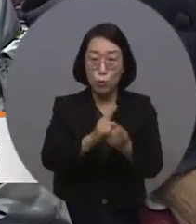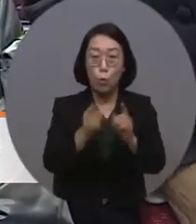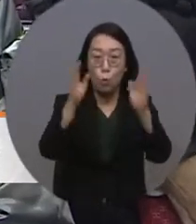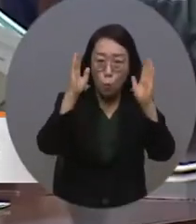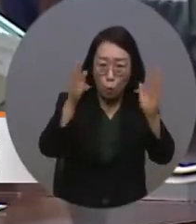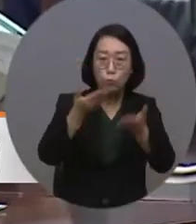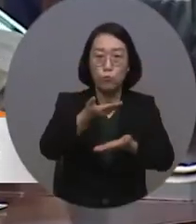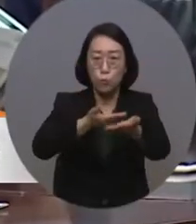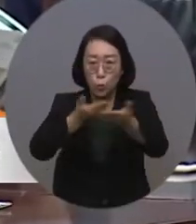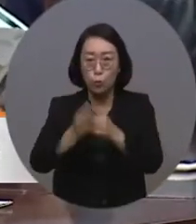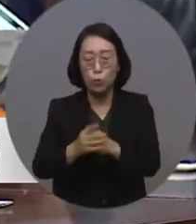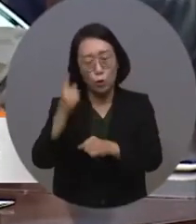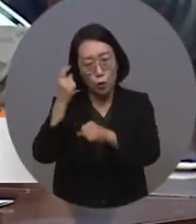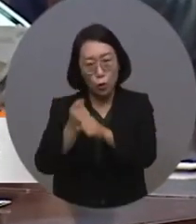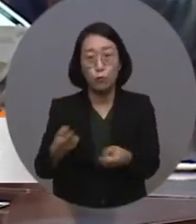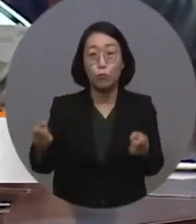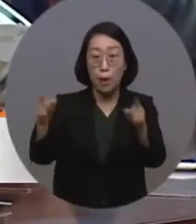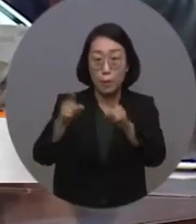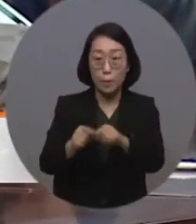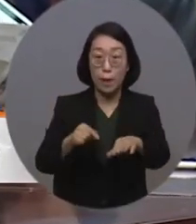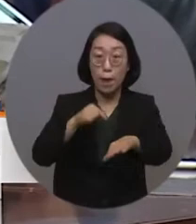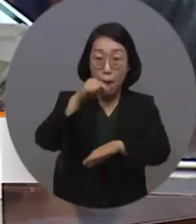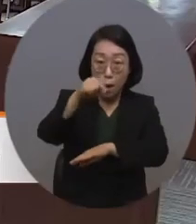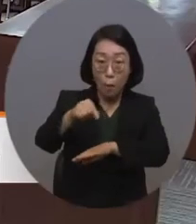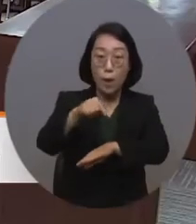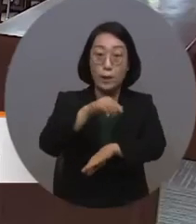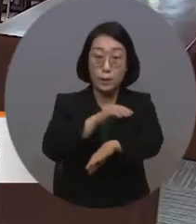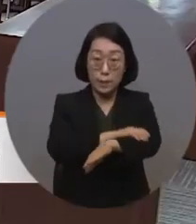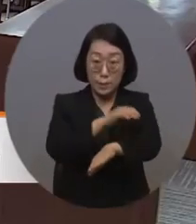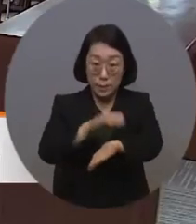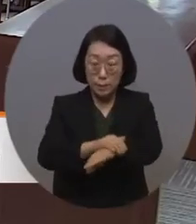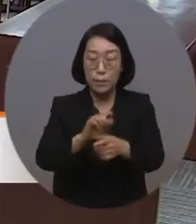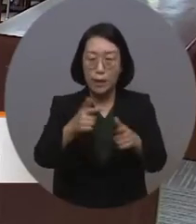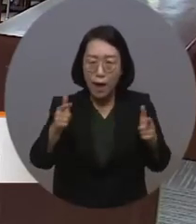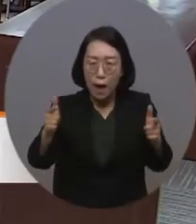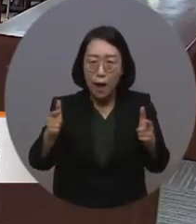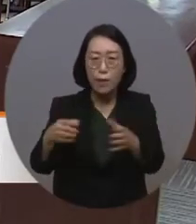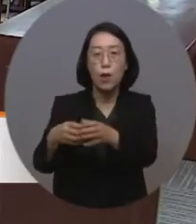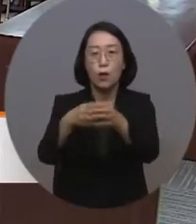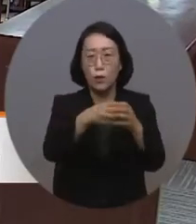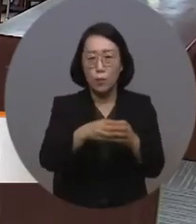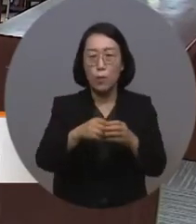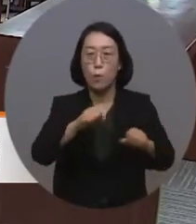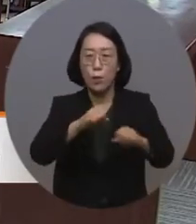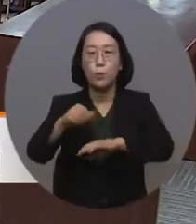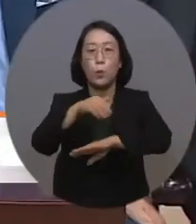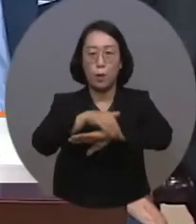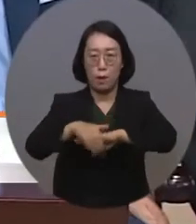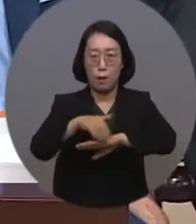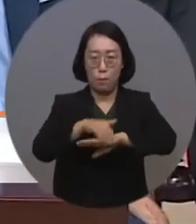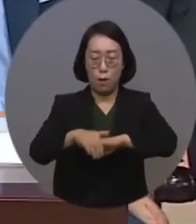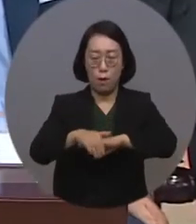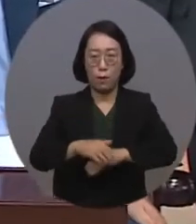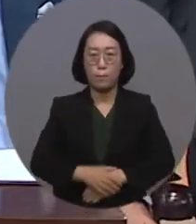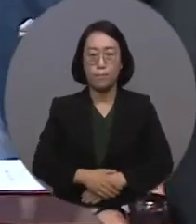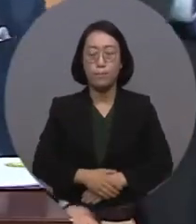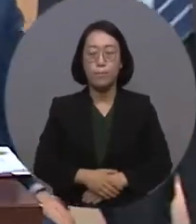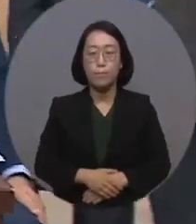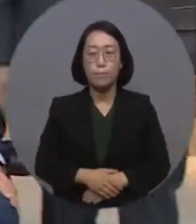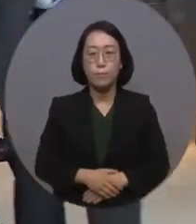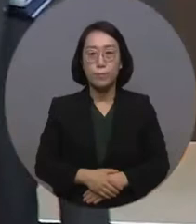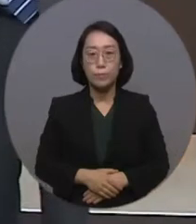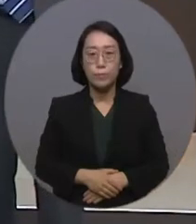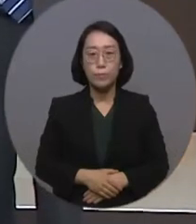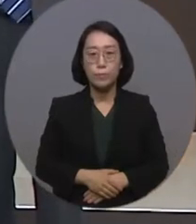교류, 공동 연구 활동, 해외 현장 실습 등 다양한 협력 활동을 추진할 예정입니다. 복지TV